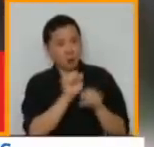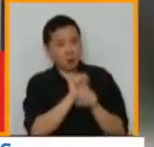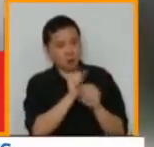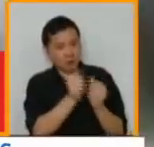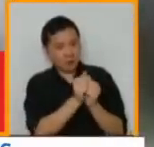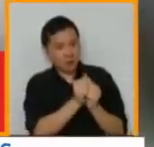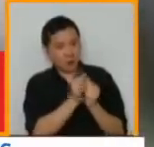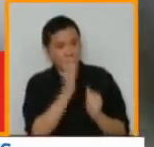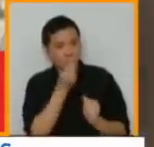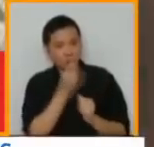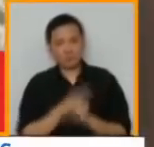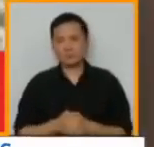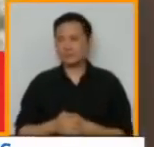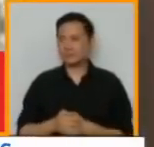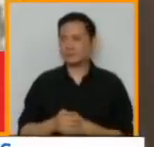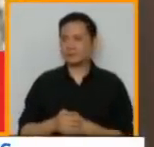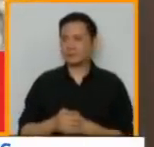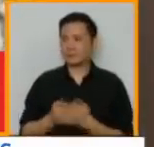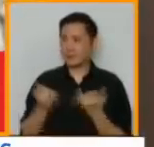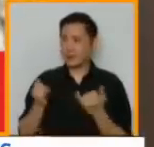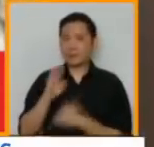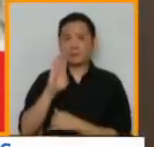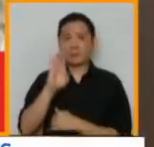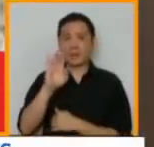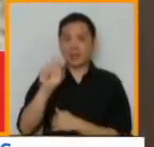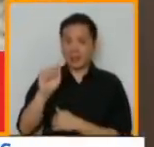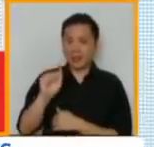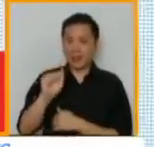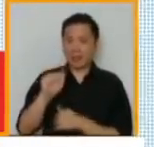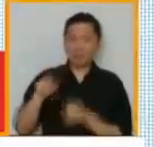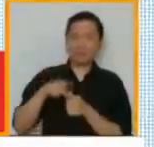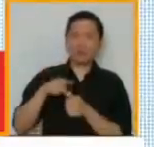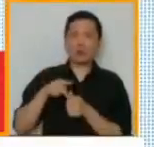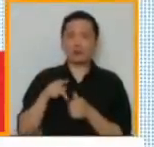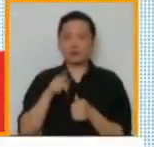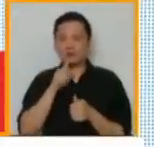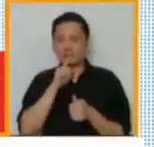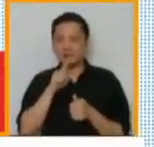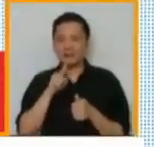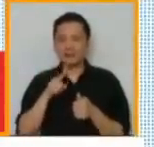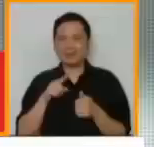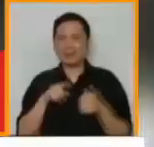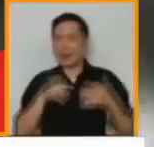nasa priority list. Nandun siya sa dulo.